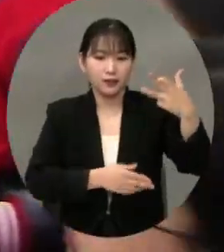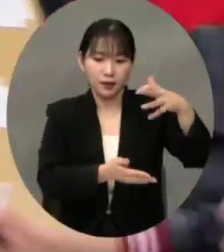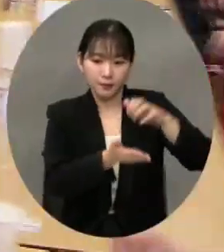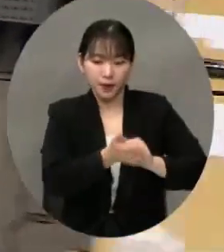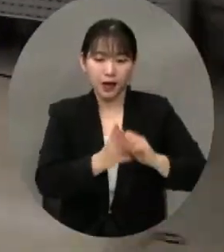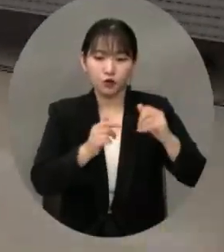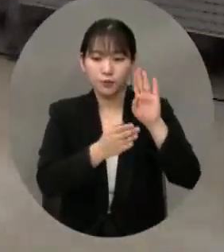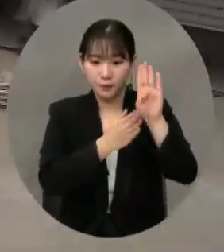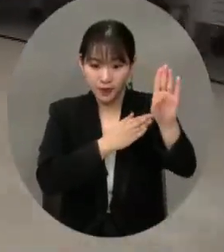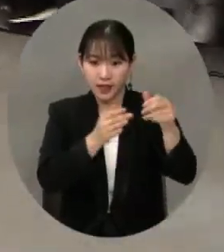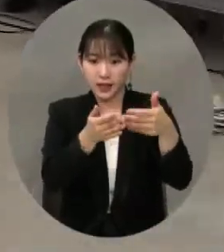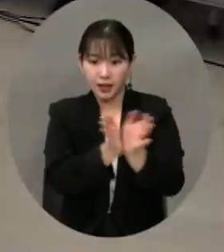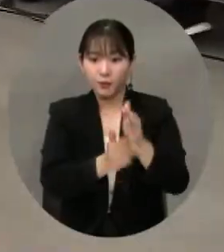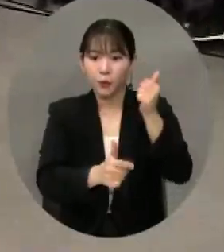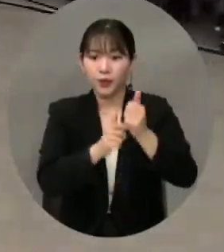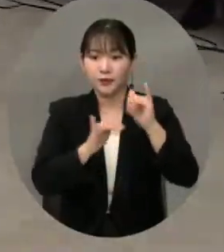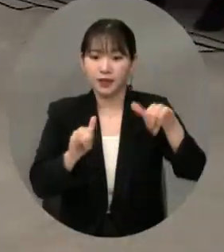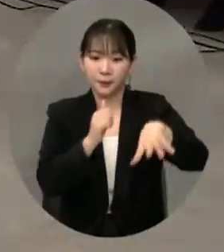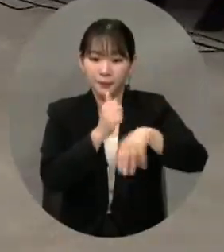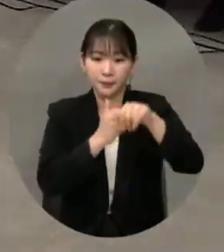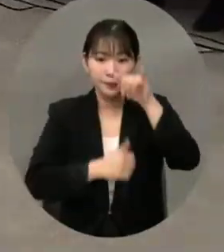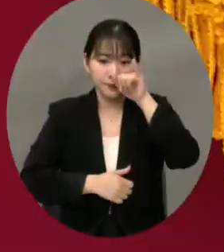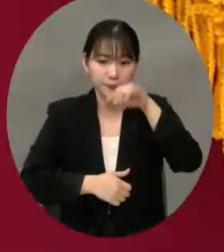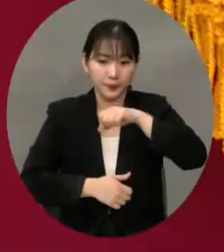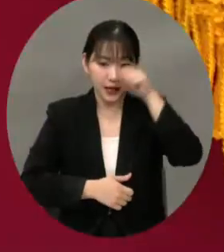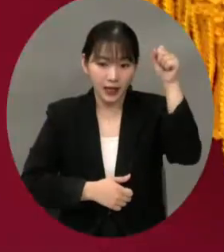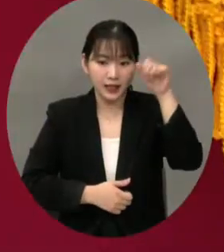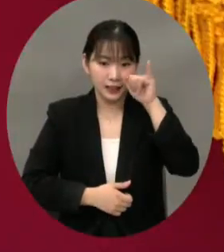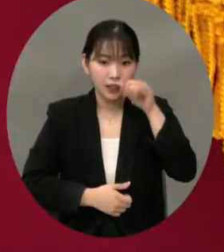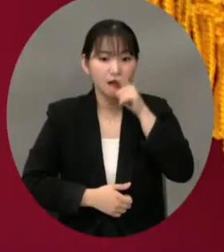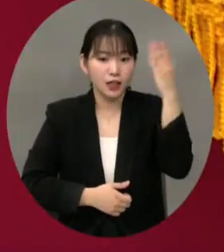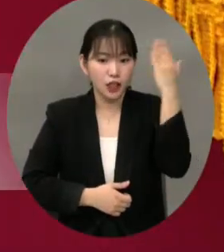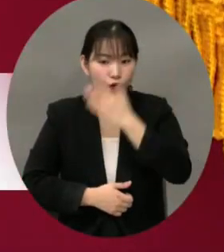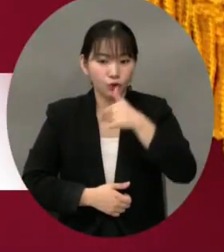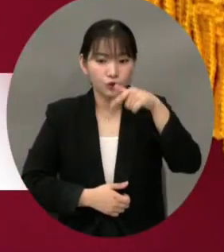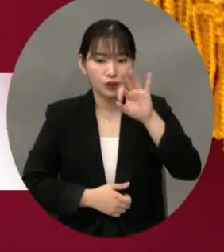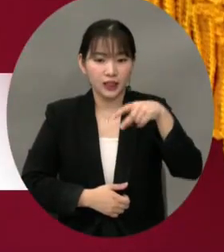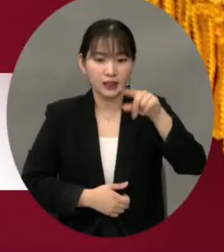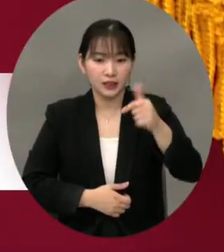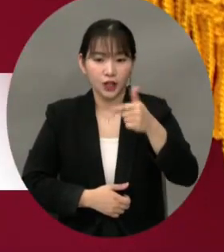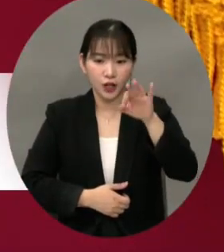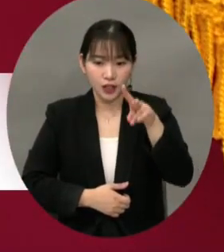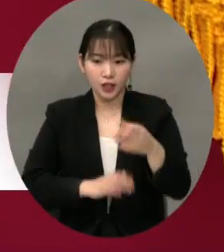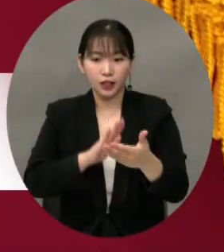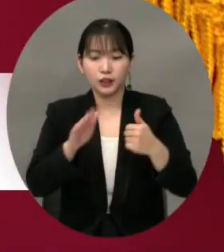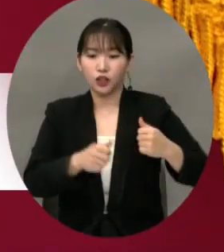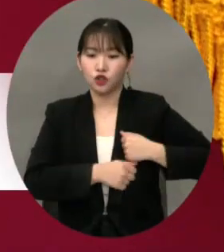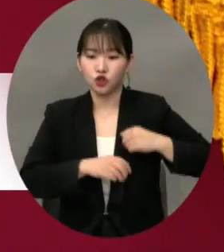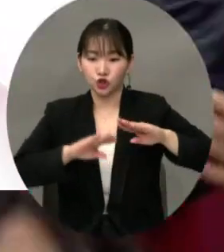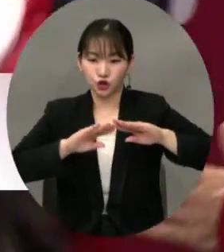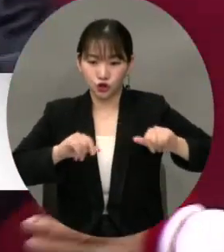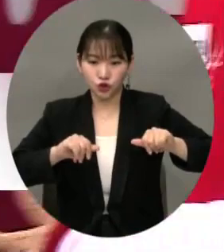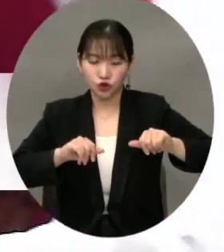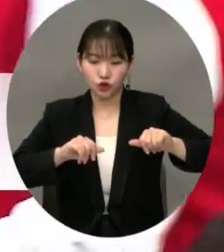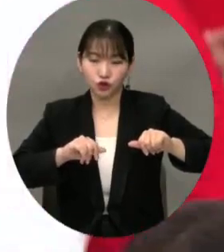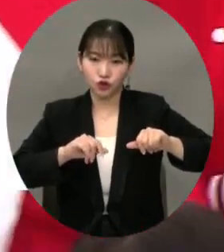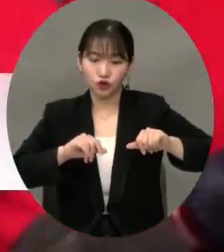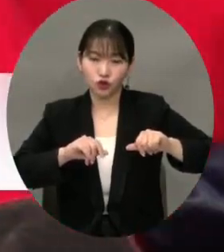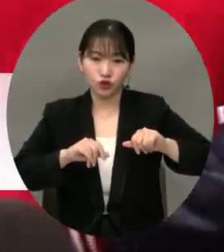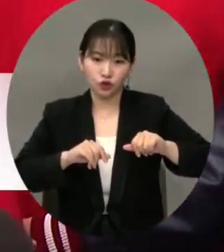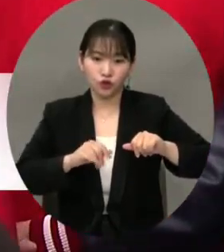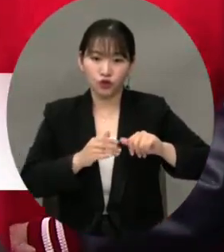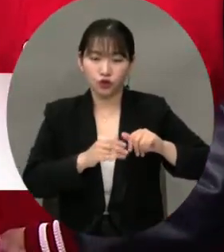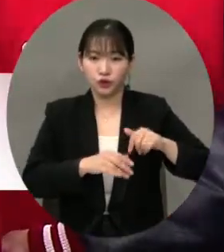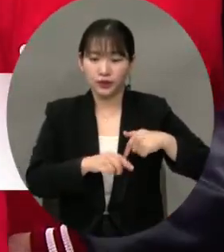국민의 미래에도 호남 인사들이 포함됐습니다. 여수 출신 강선영 전 육군 항공작전사령관과 순천